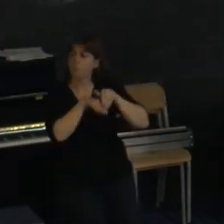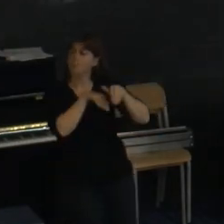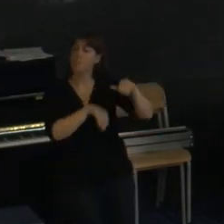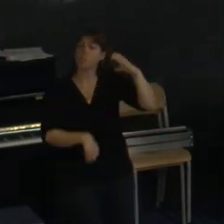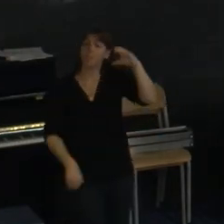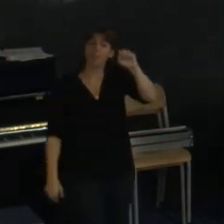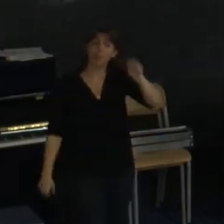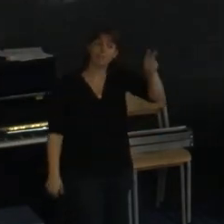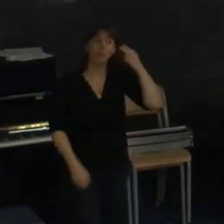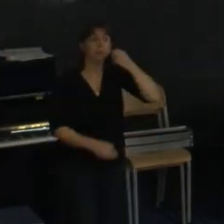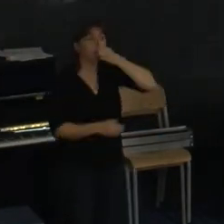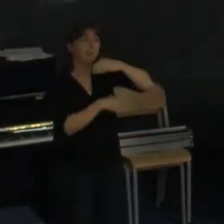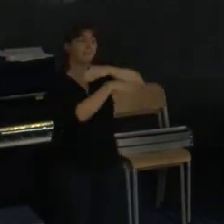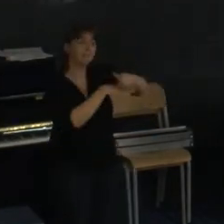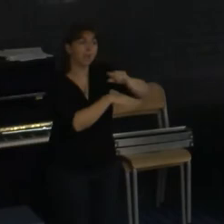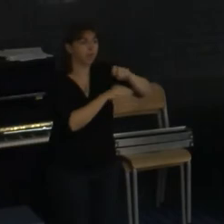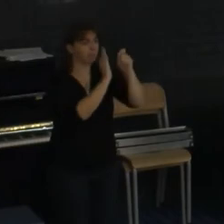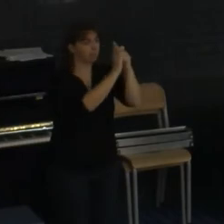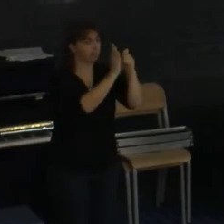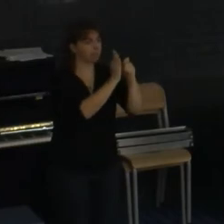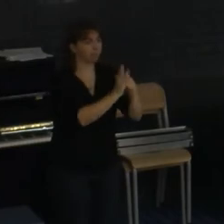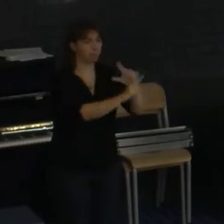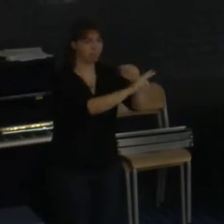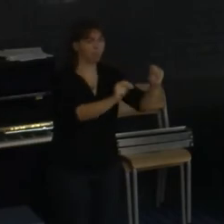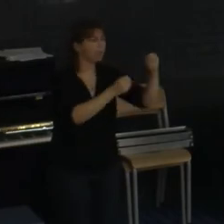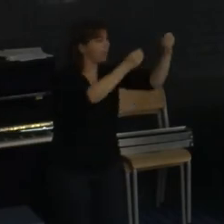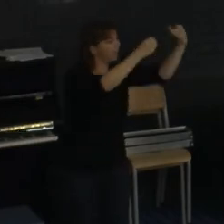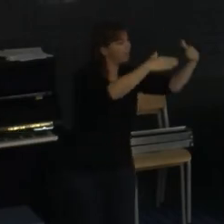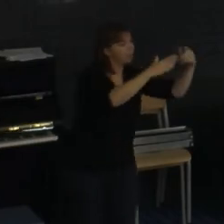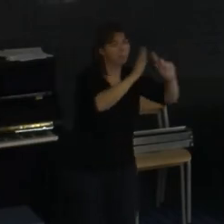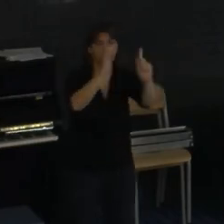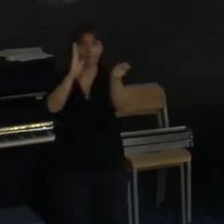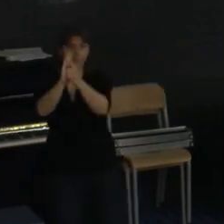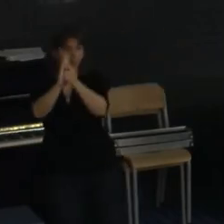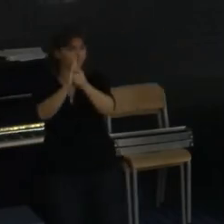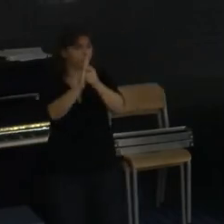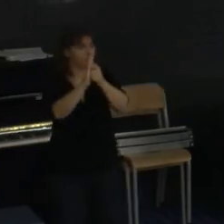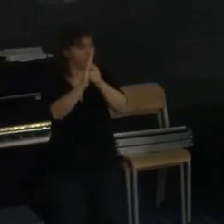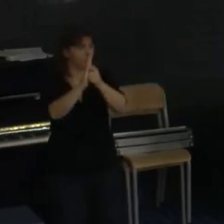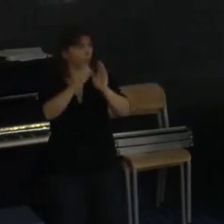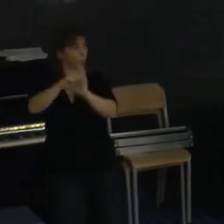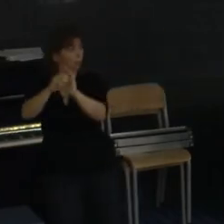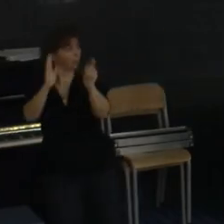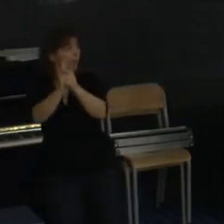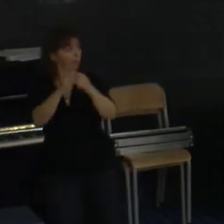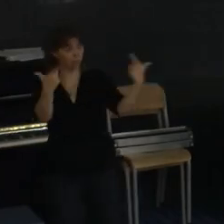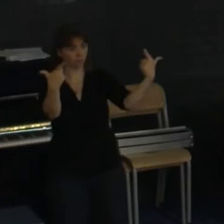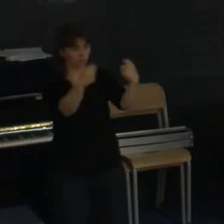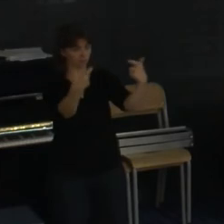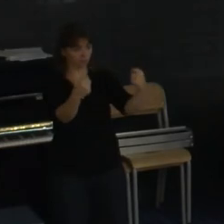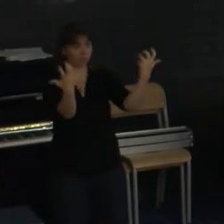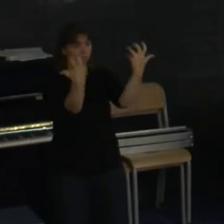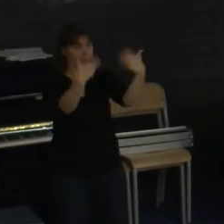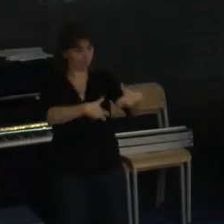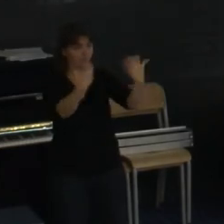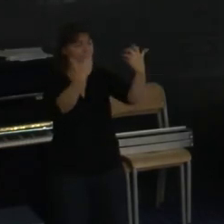formaté, j'ai toutes les dates correctement. À côté, j'ai un événement, le nom d'un événement. À droite, j'ai une date. Mais il arrive que